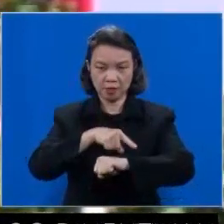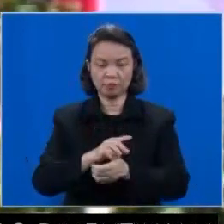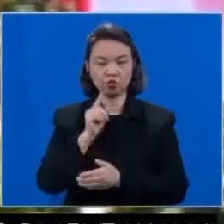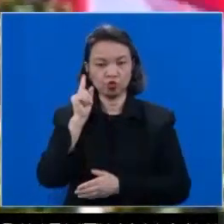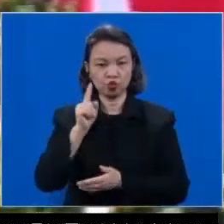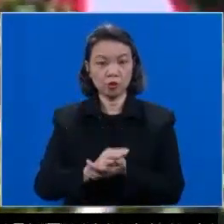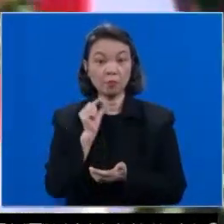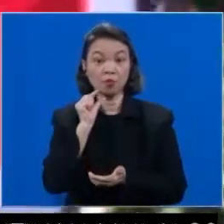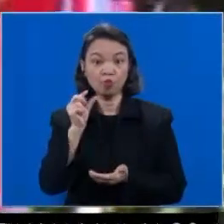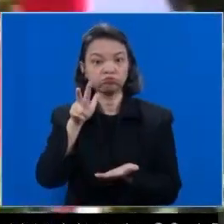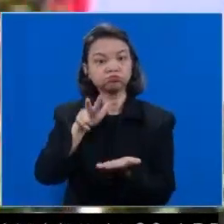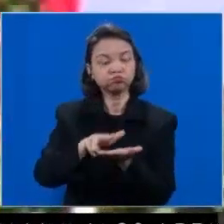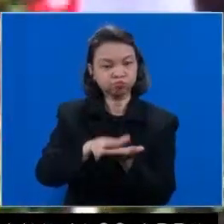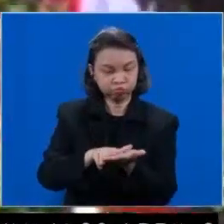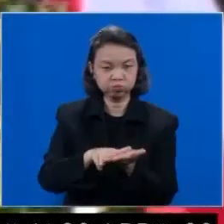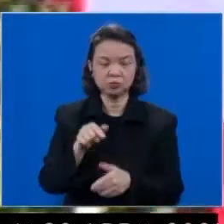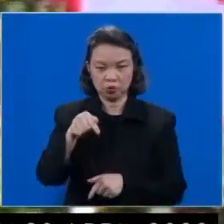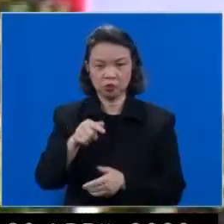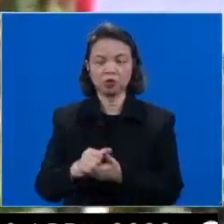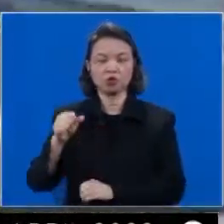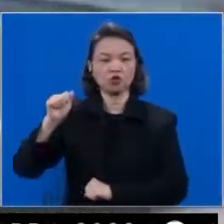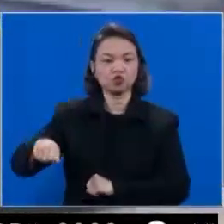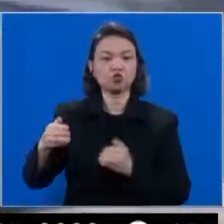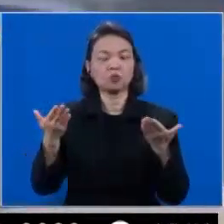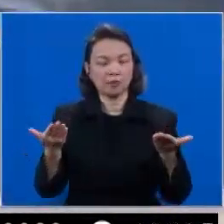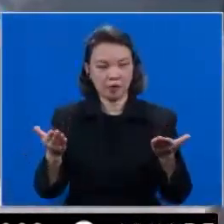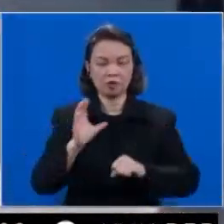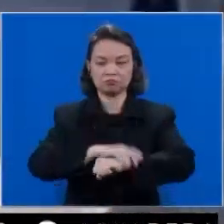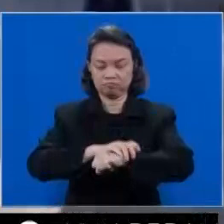menentukan status hukum dari pihak yang ditangkap tersebut